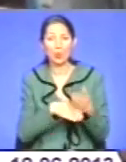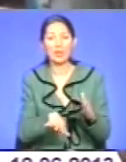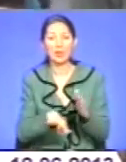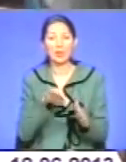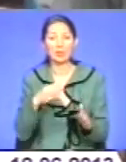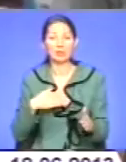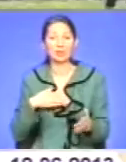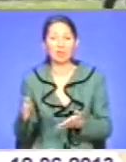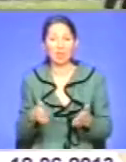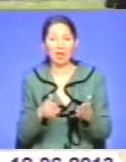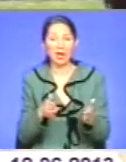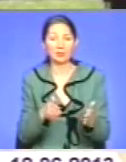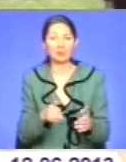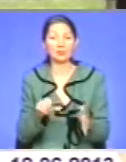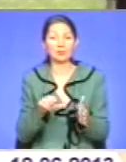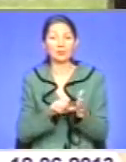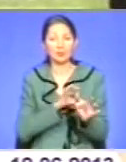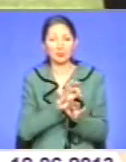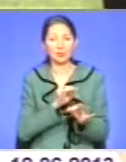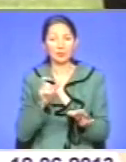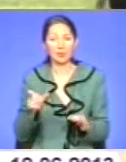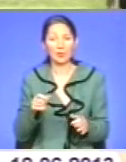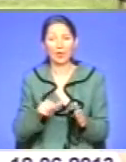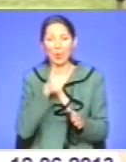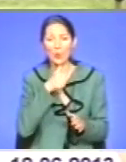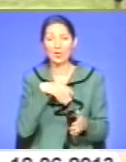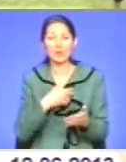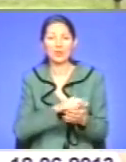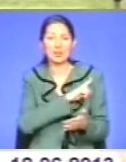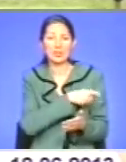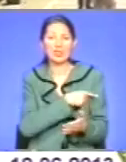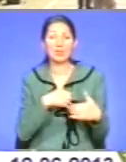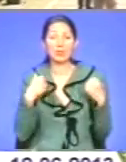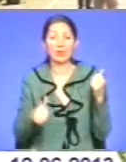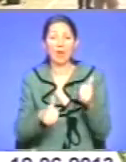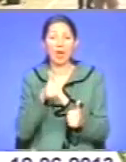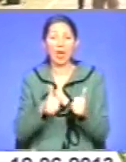шлях в майбутньому. Учасники проекту спробували свої сили у спортивних іграх